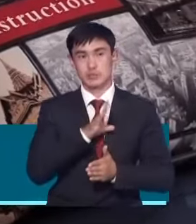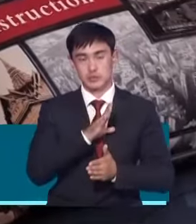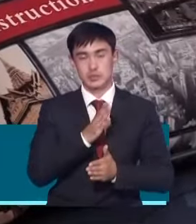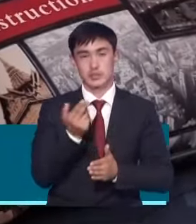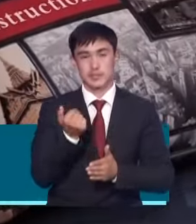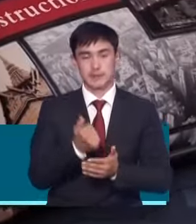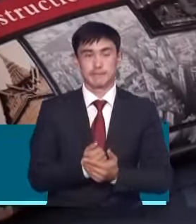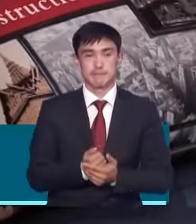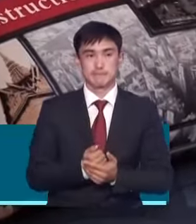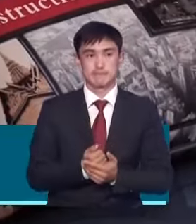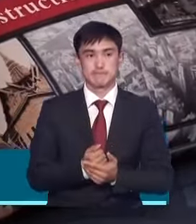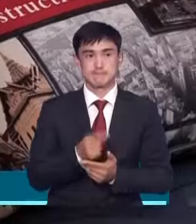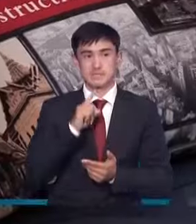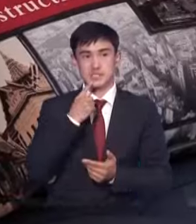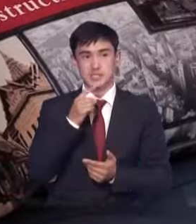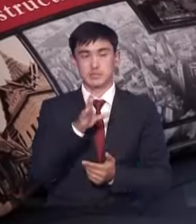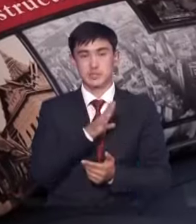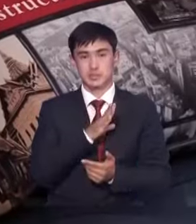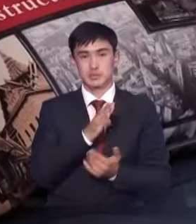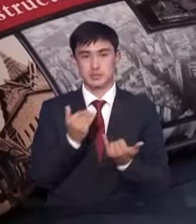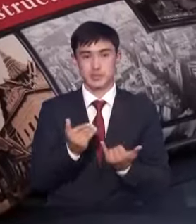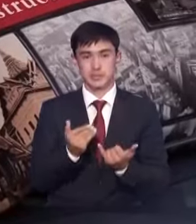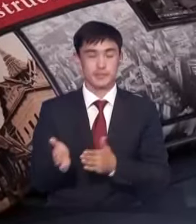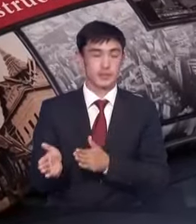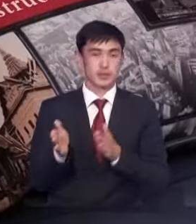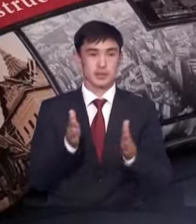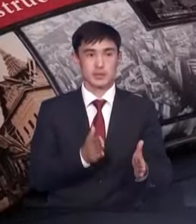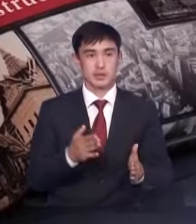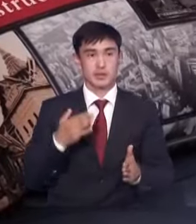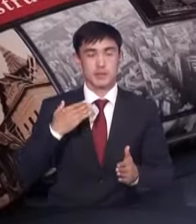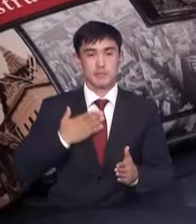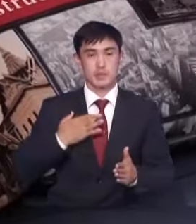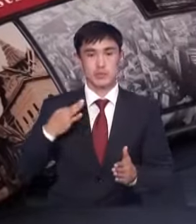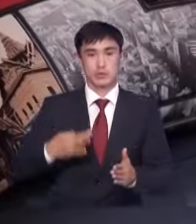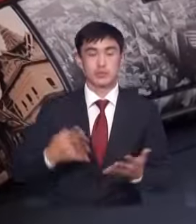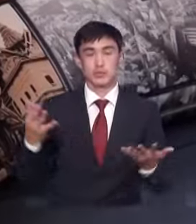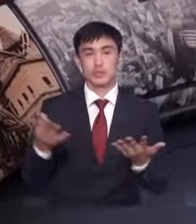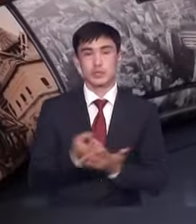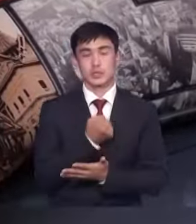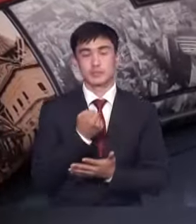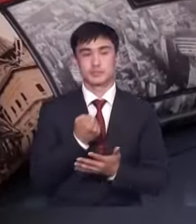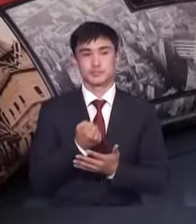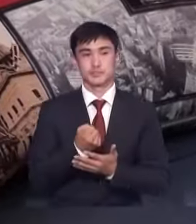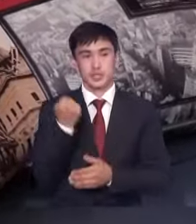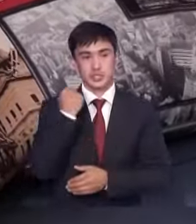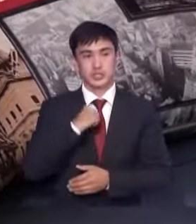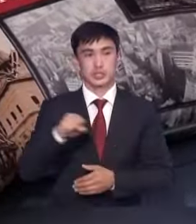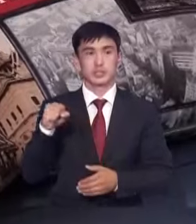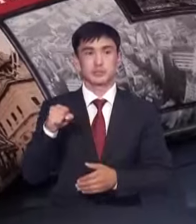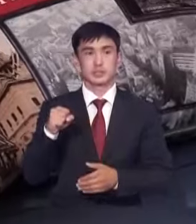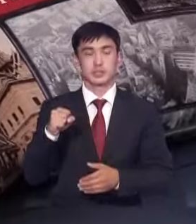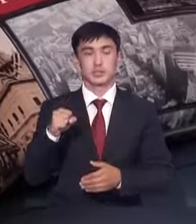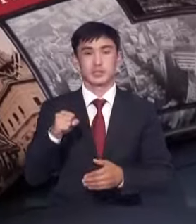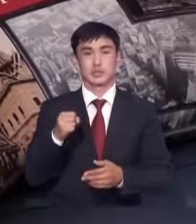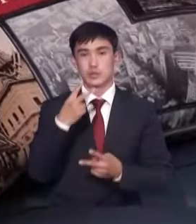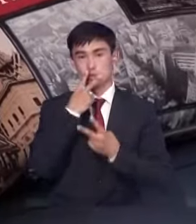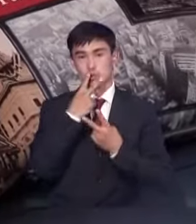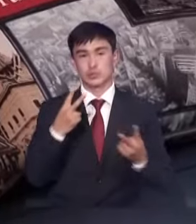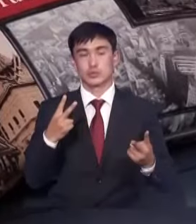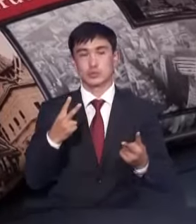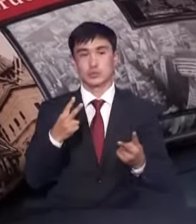болды. Қиналған кезімізде міне баламның мына орын алып жеңісімен келгеннен кейін көзге